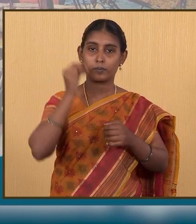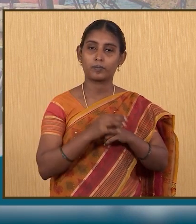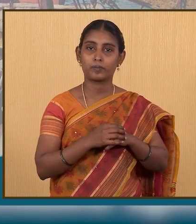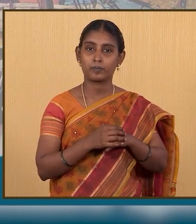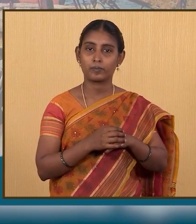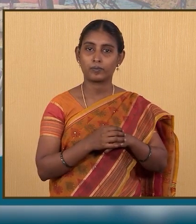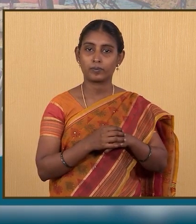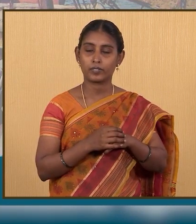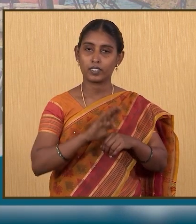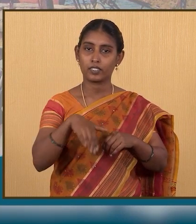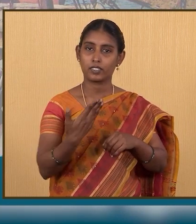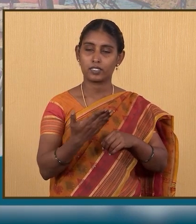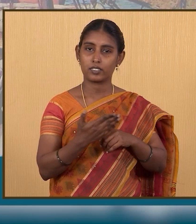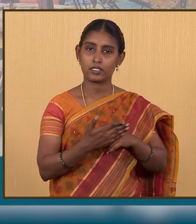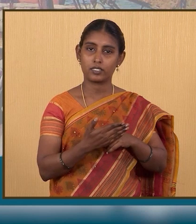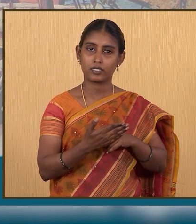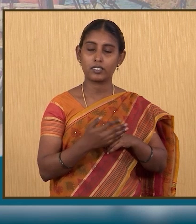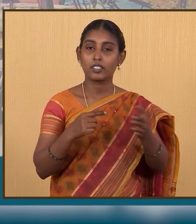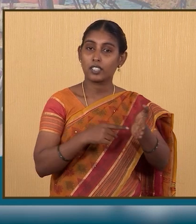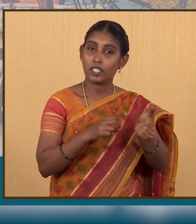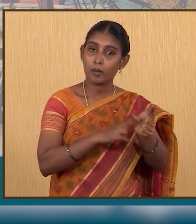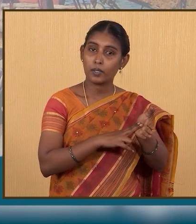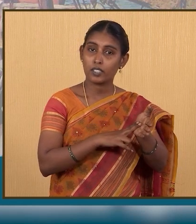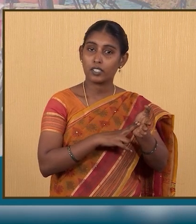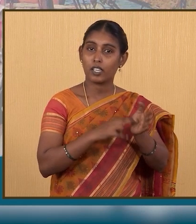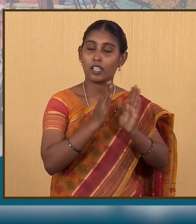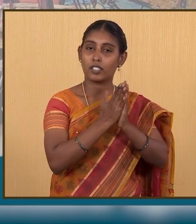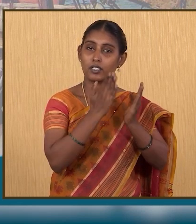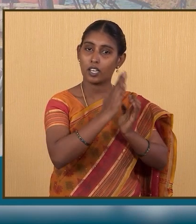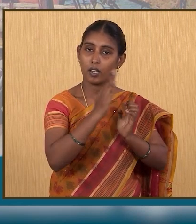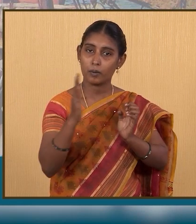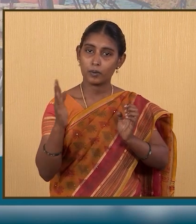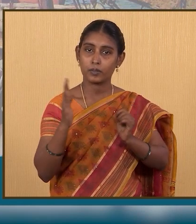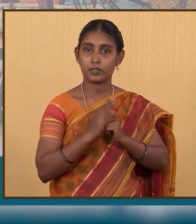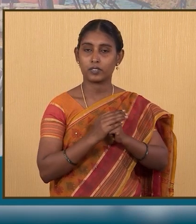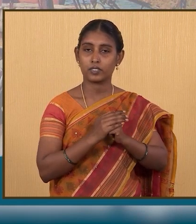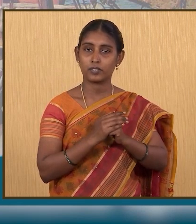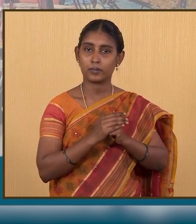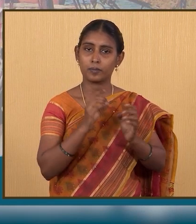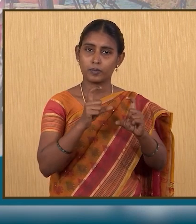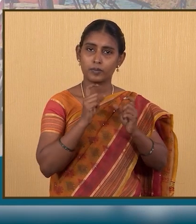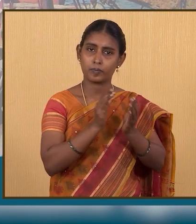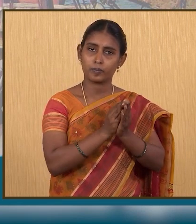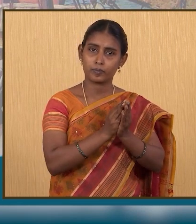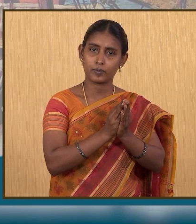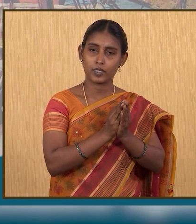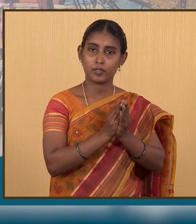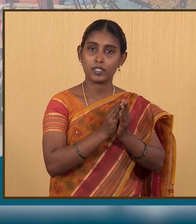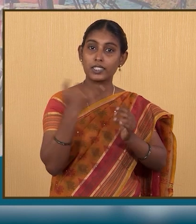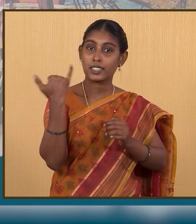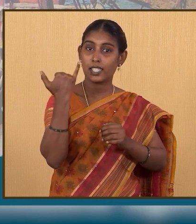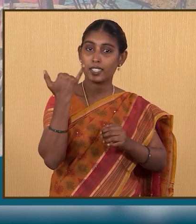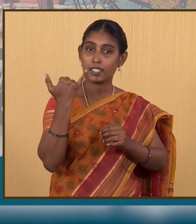முடியுது. அடுத்தது நம்ம தமிழ்நாட்டு ஆவண காப்பகம். சென்னை பதிப்பாசனம் சொல்லக்கூடிய